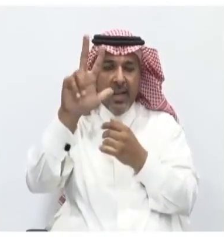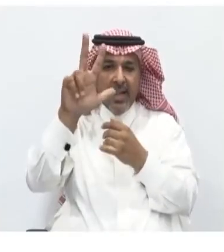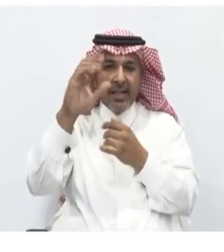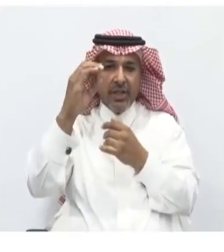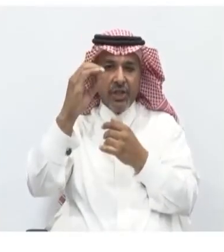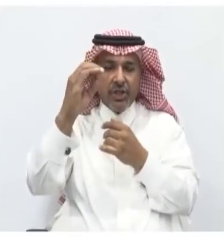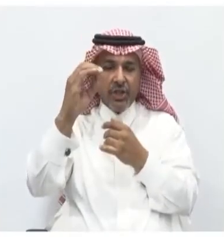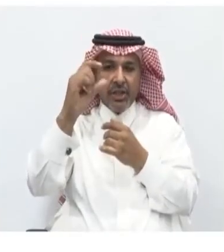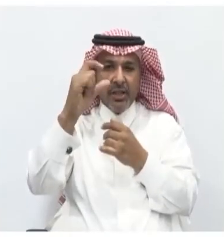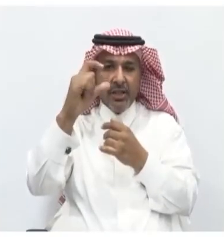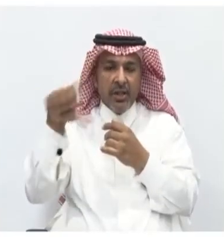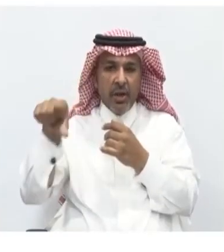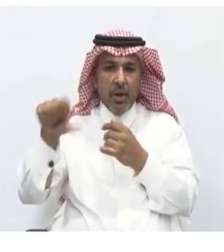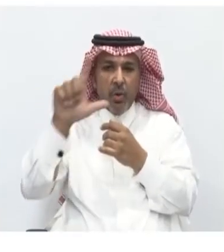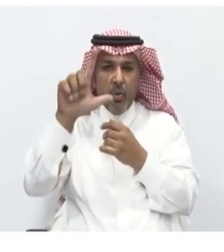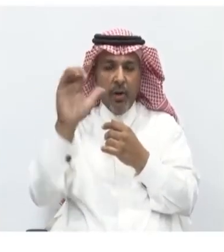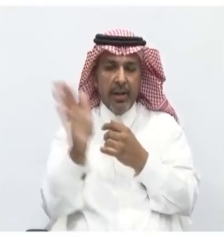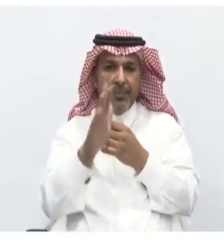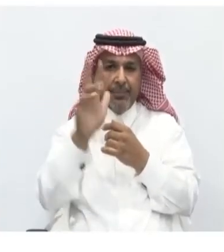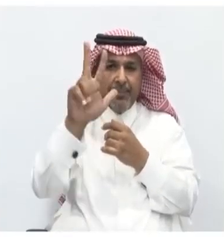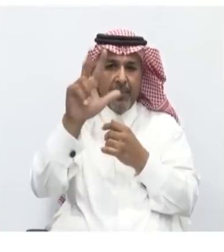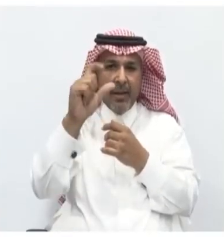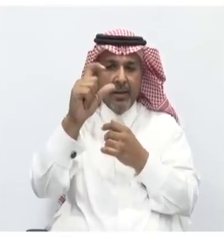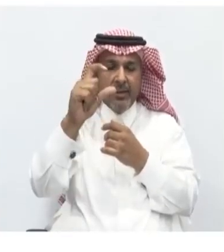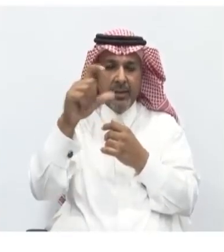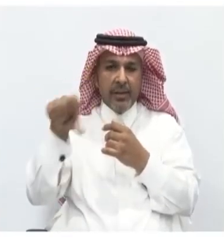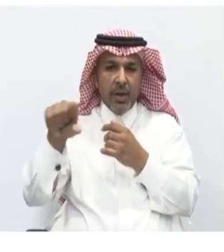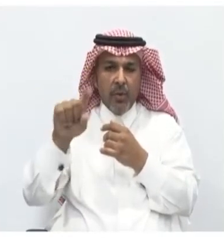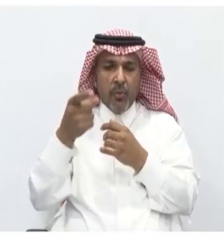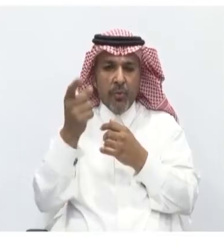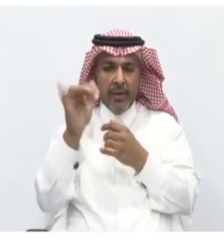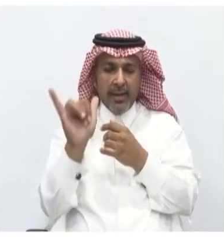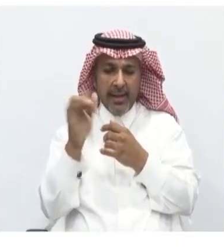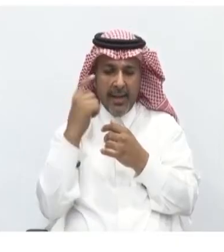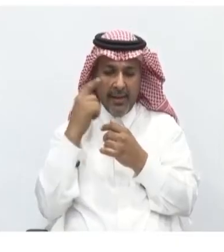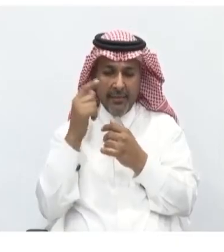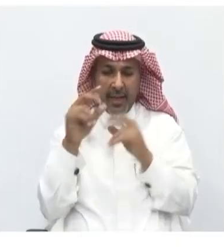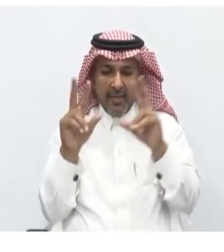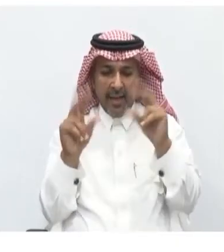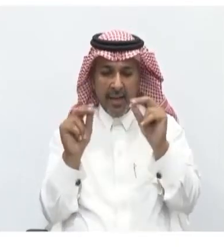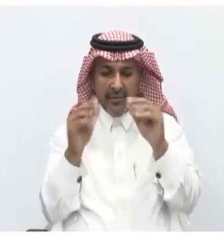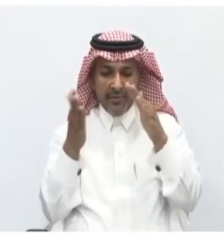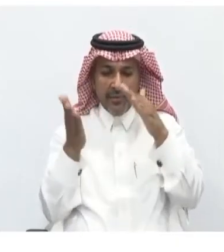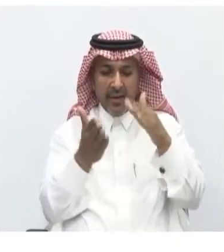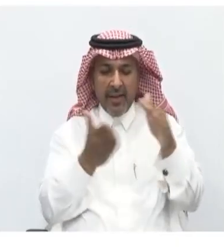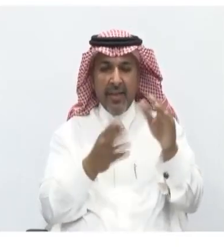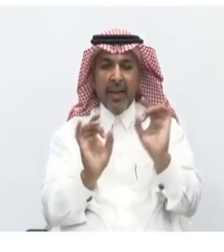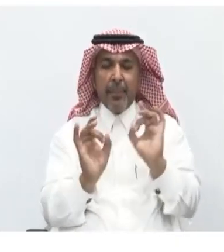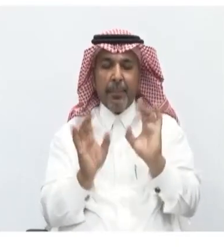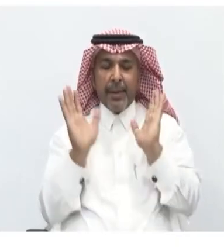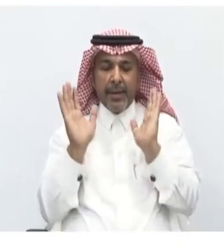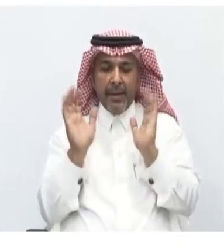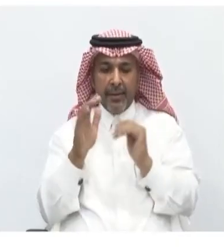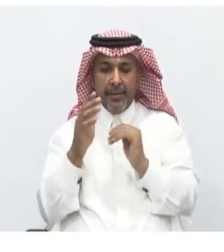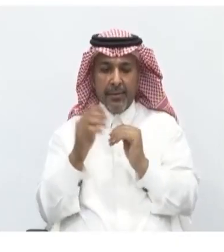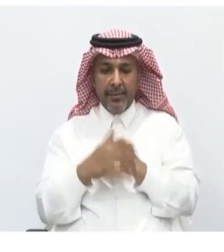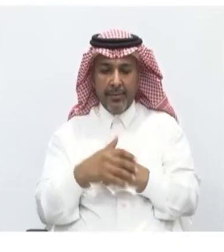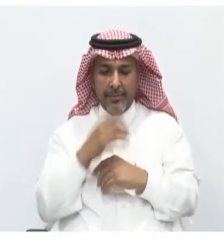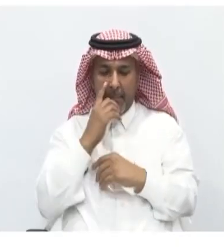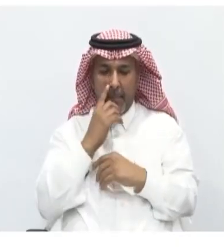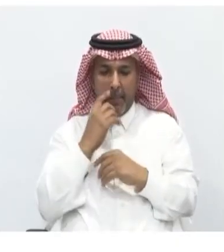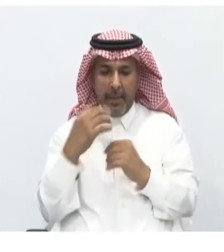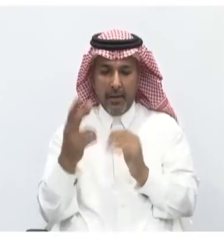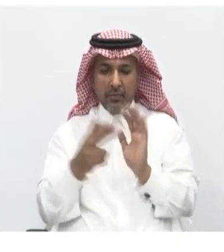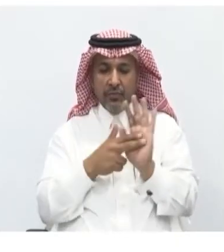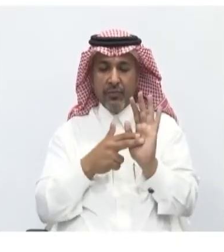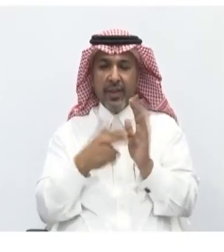الحديد على واحد مول طبعا لا اريد المولات اريد الغرامات لانني اريد تحويلها الى كتله فتشطب المولات